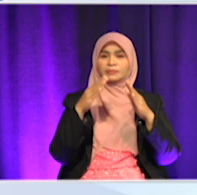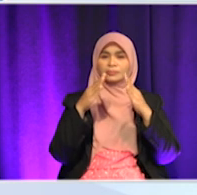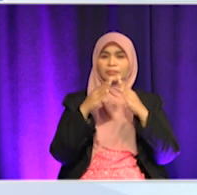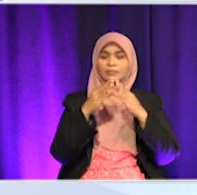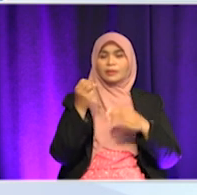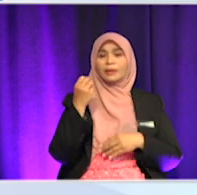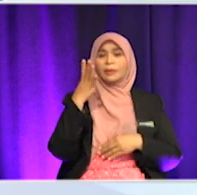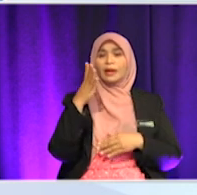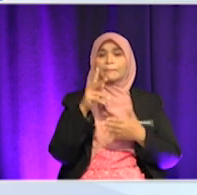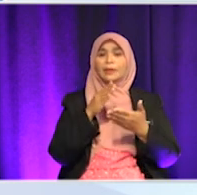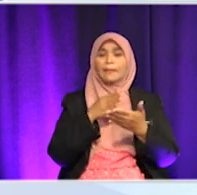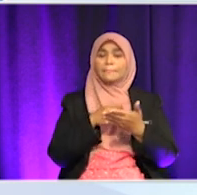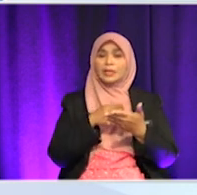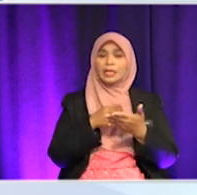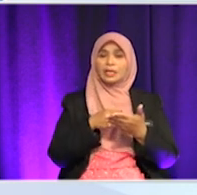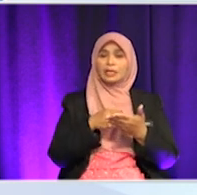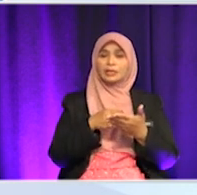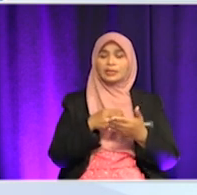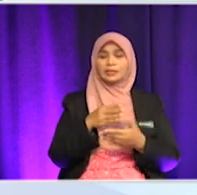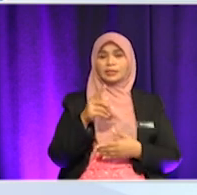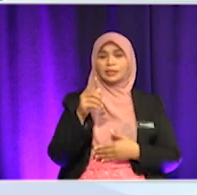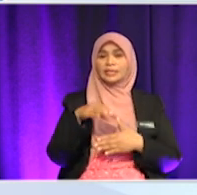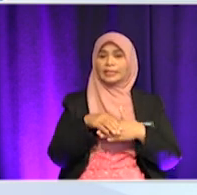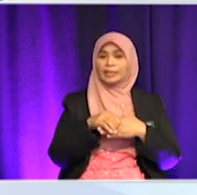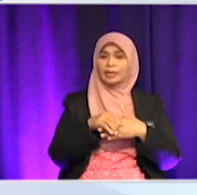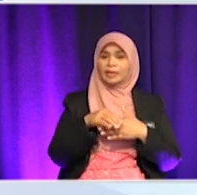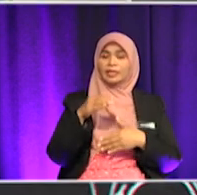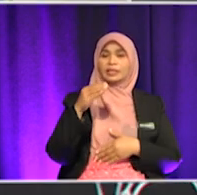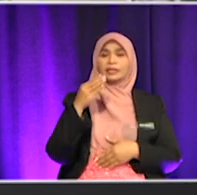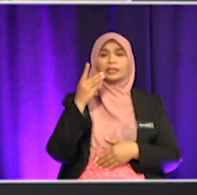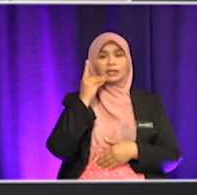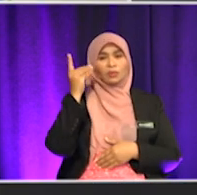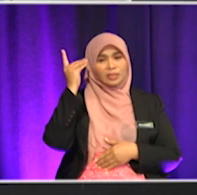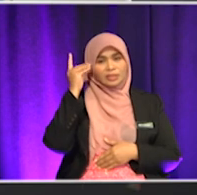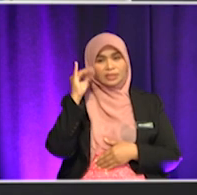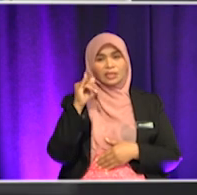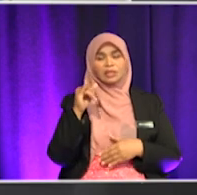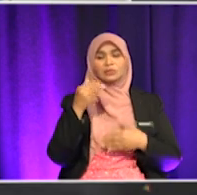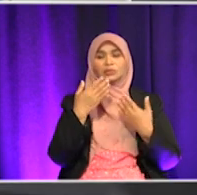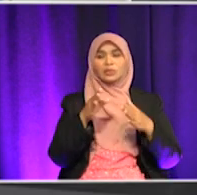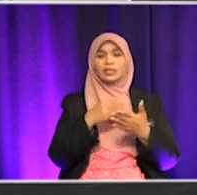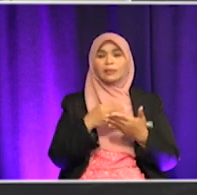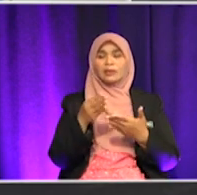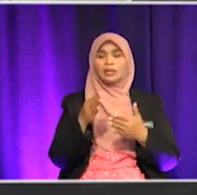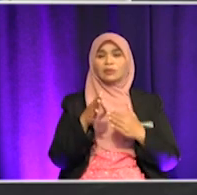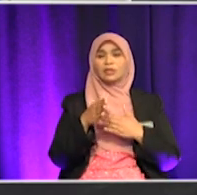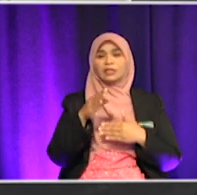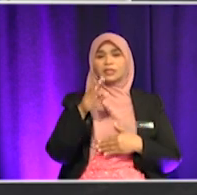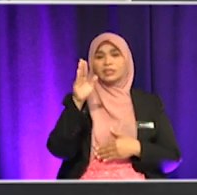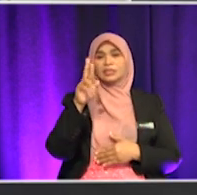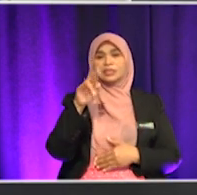Berapa bilangan tiket dewasa yang telah dibeli oleh Encik Rizal? Okey, berapa?